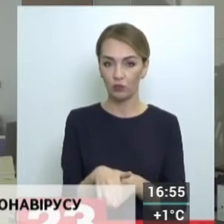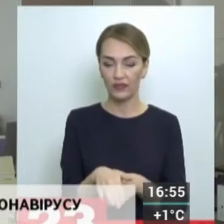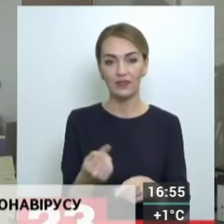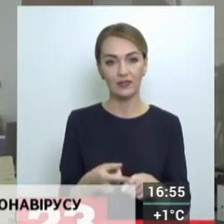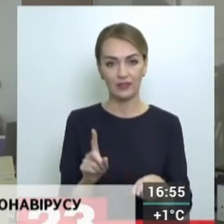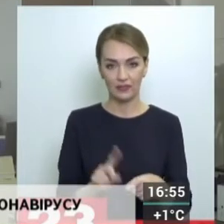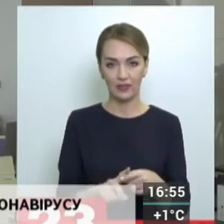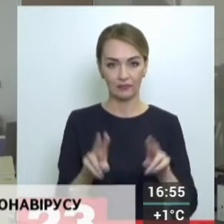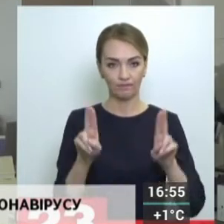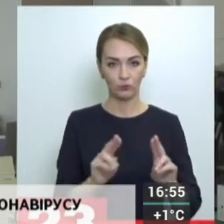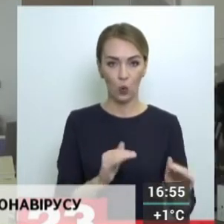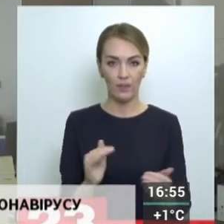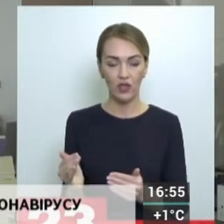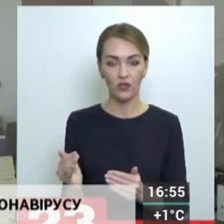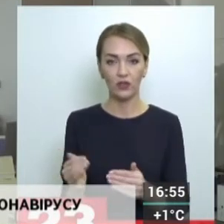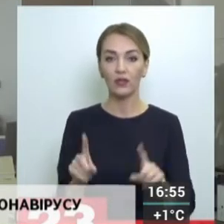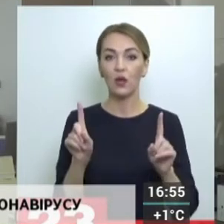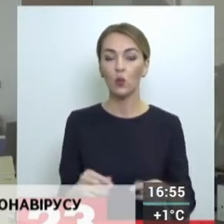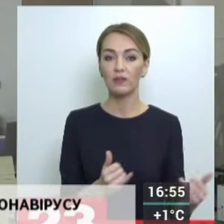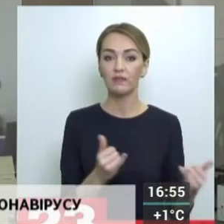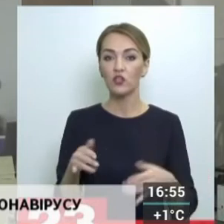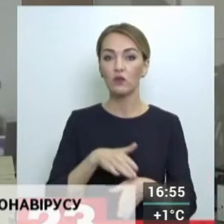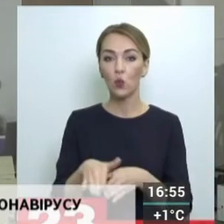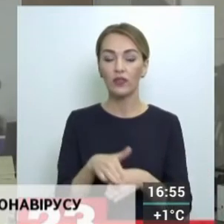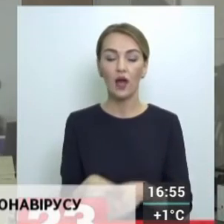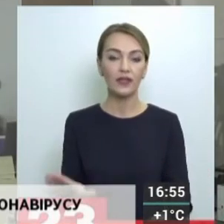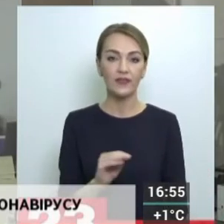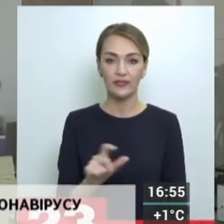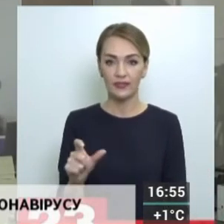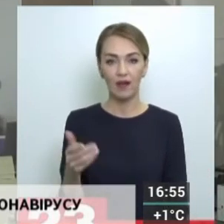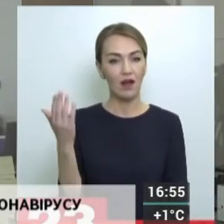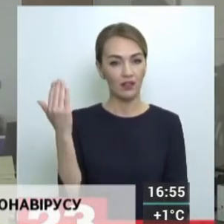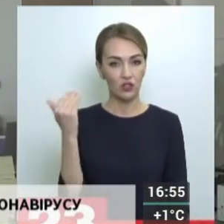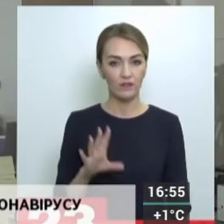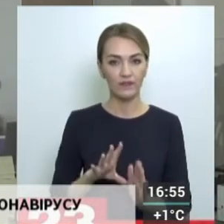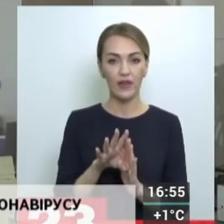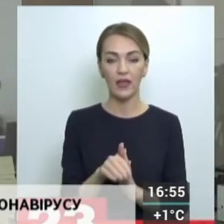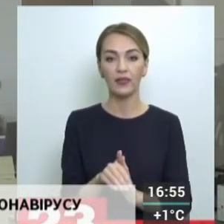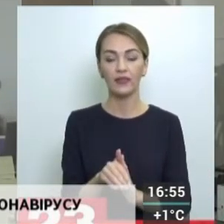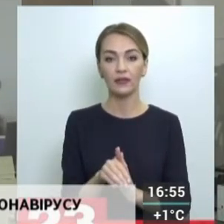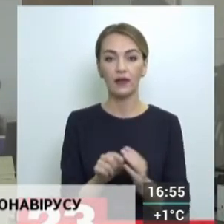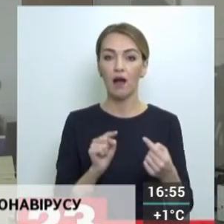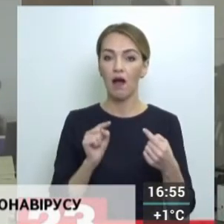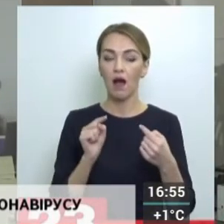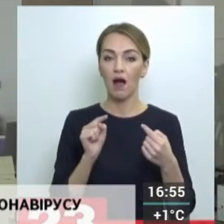цих обмежень, а також забезпечити виконання всіх раніше введених